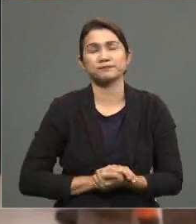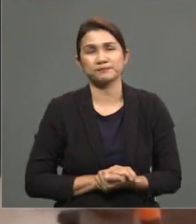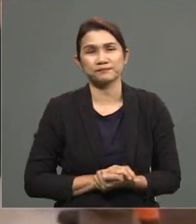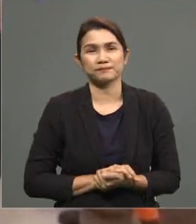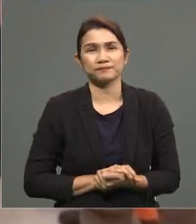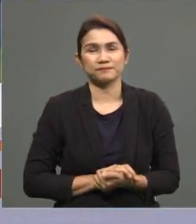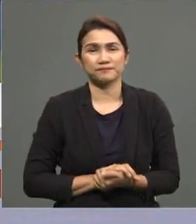ครับช